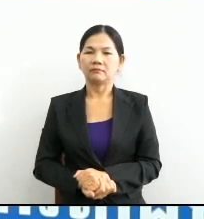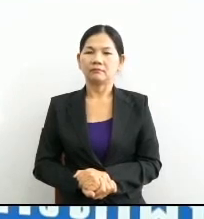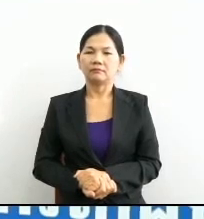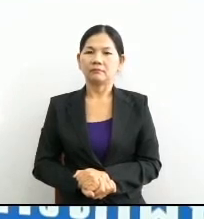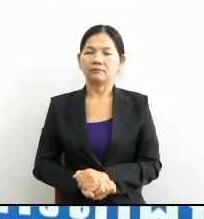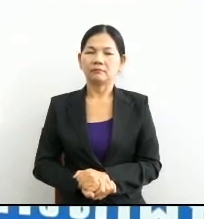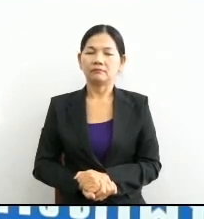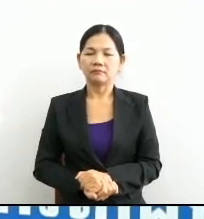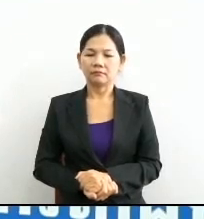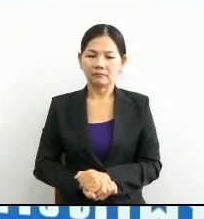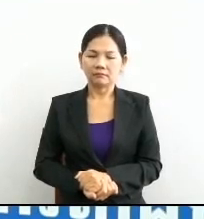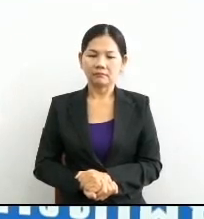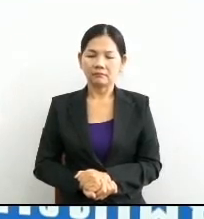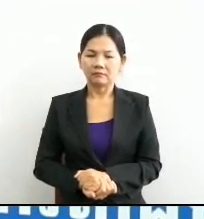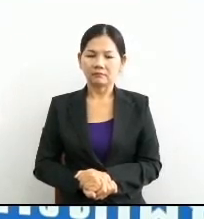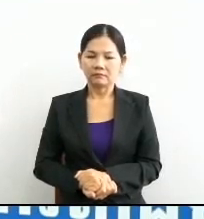nè chà